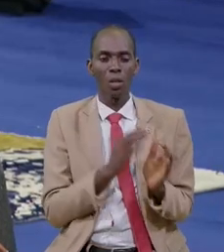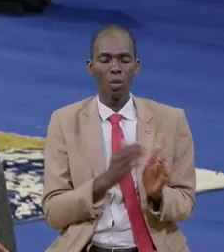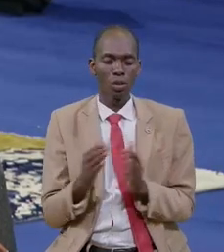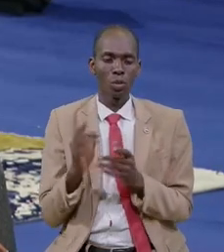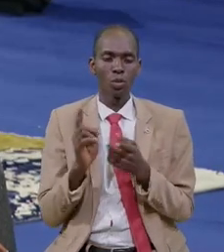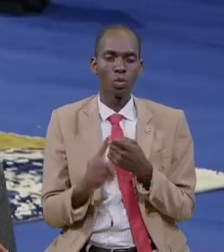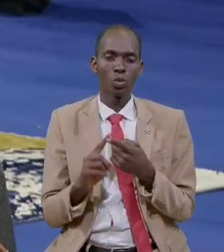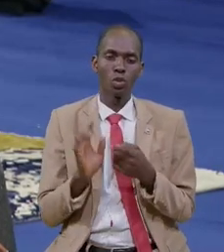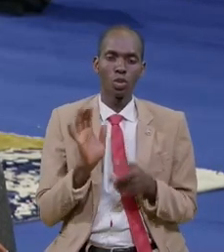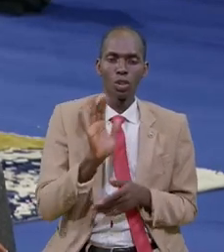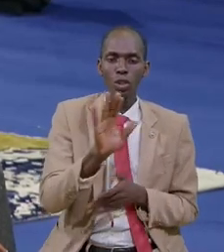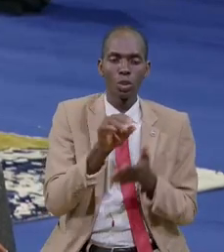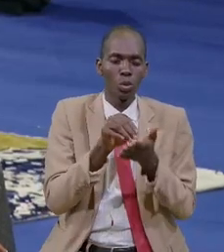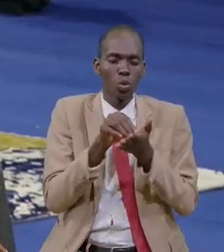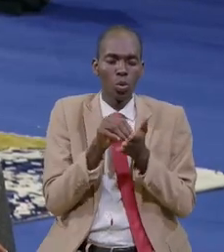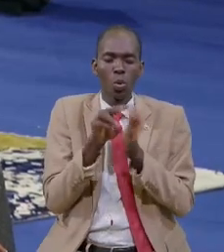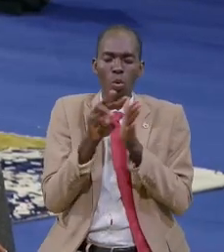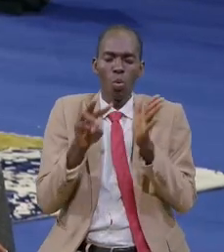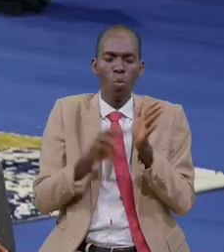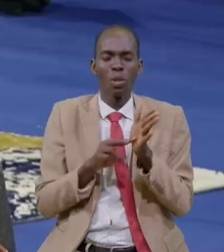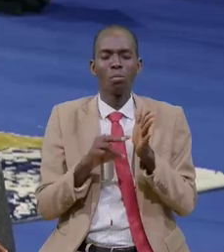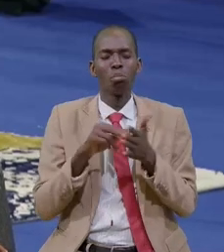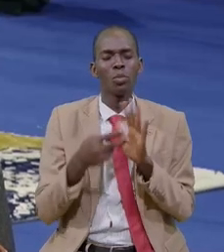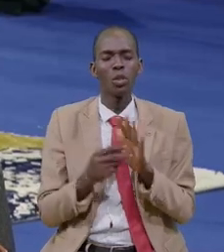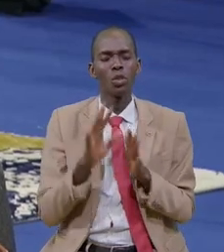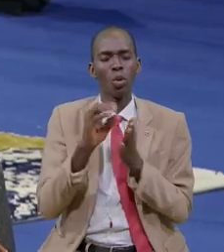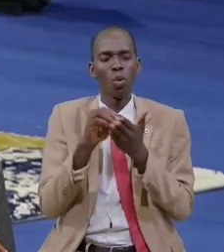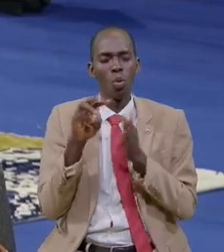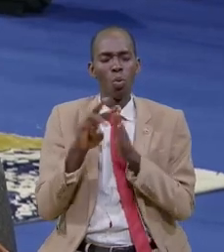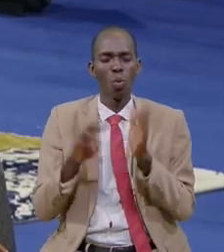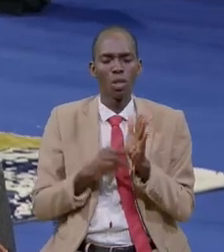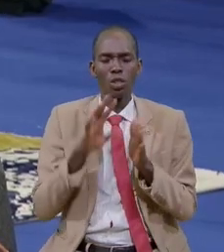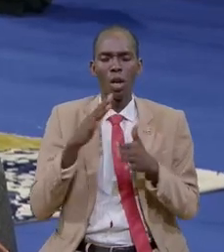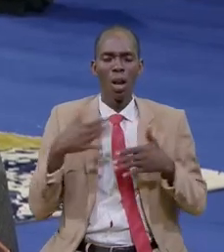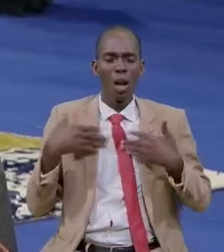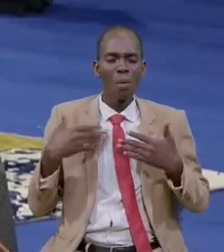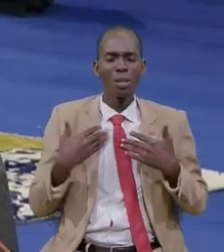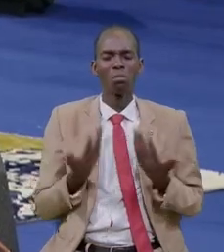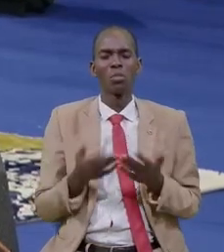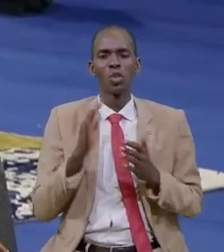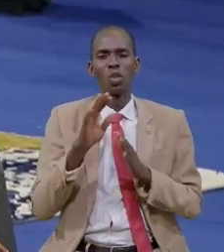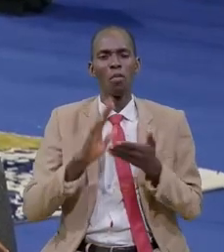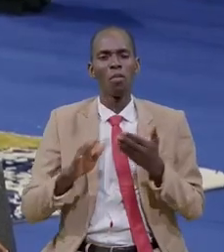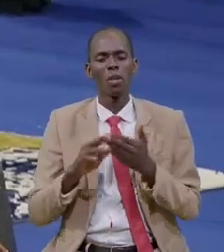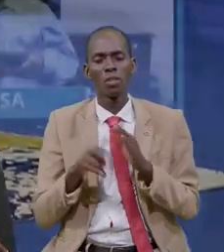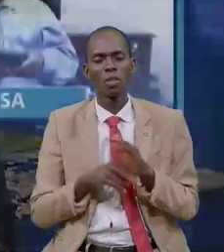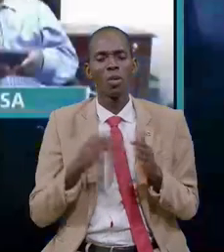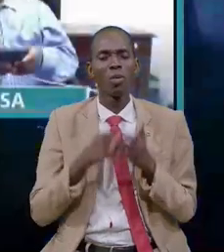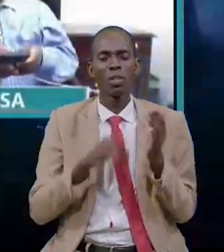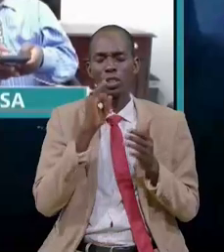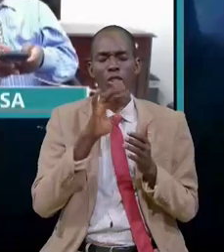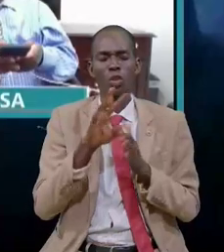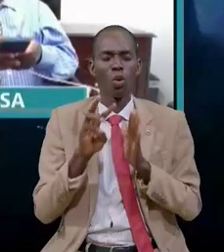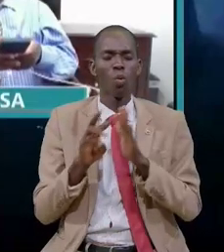Selon sa volonté, quelle est sa volonté? Ton bonheur, quelle est sa volonté? Ton pardon, quelle est sa volonté? Ta